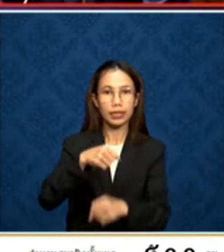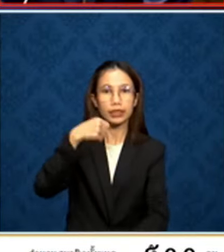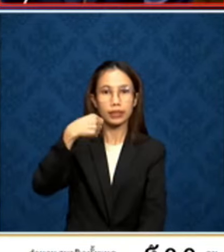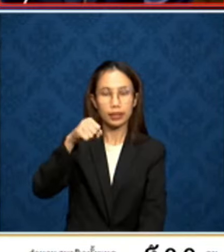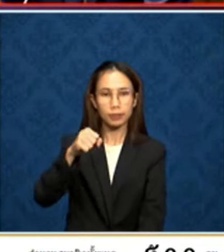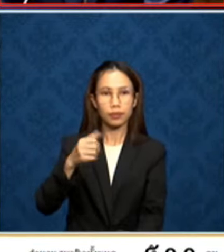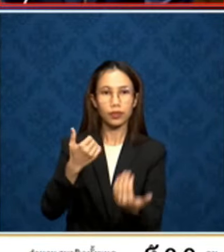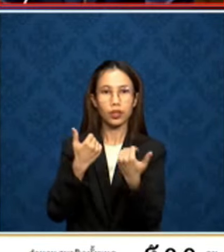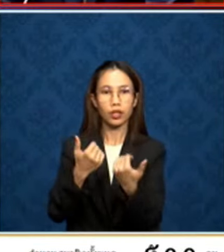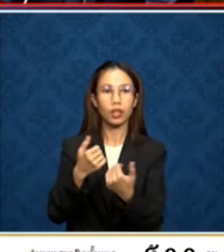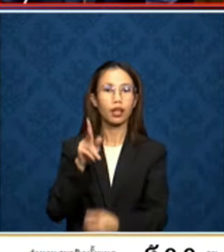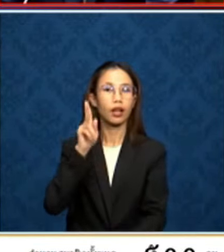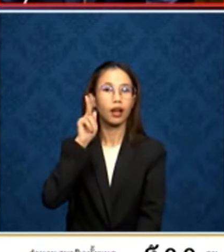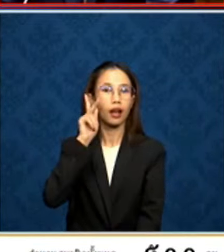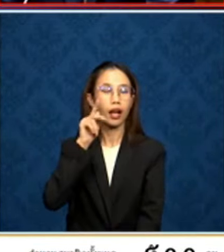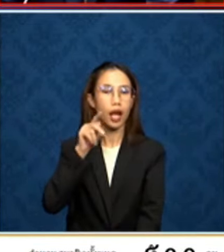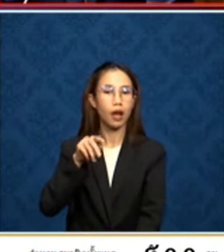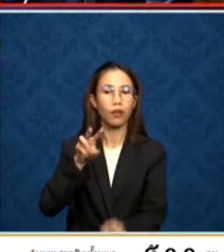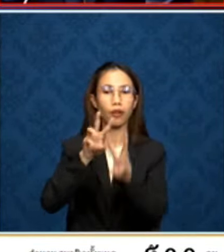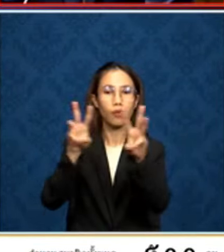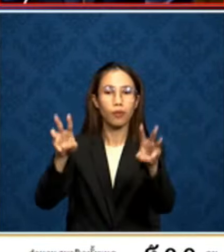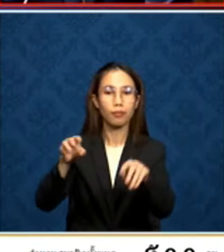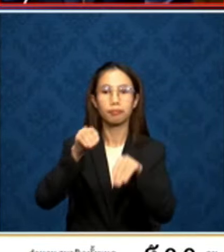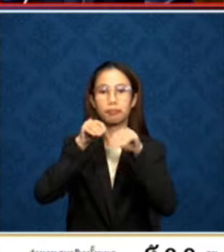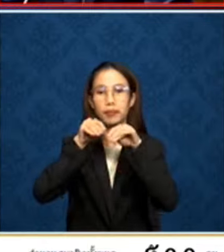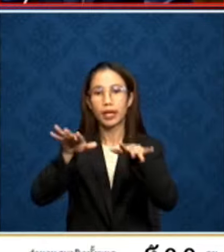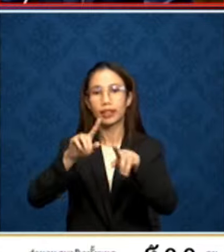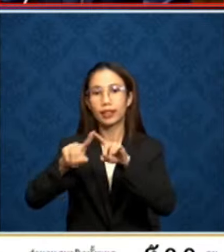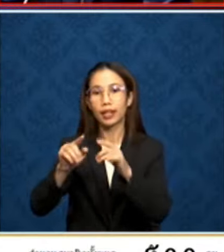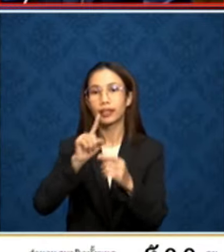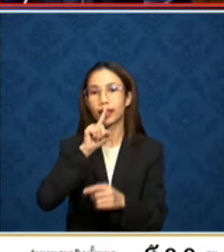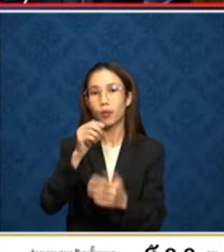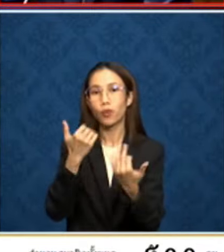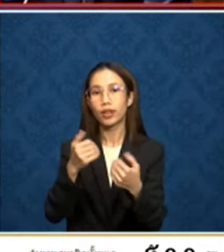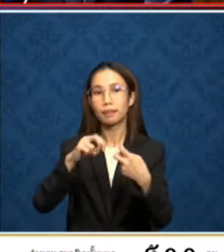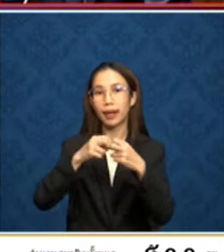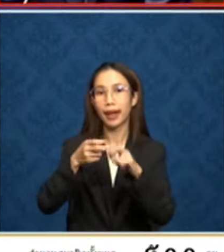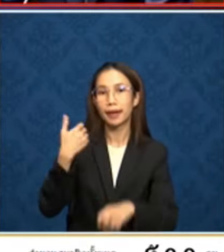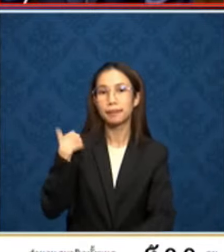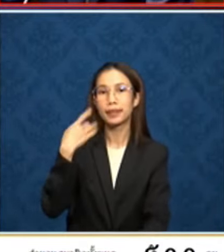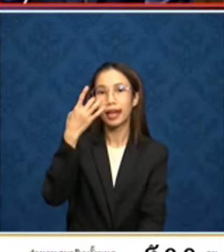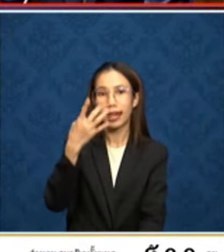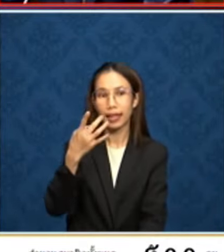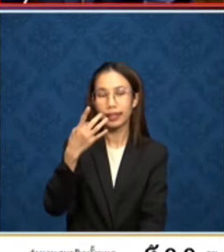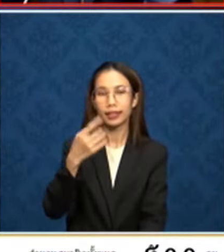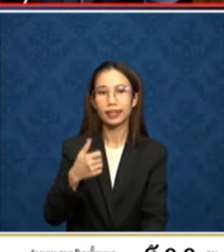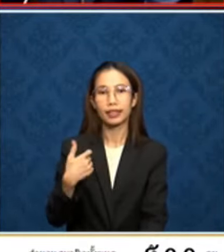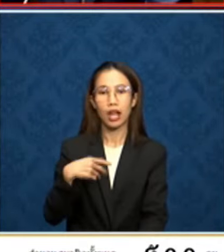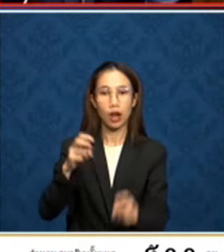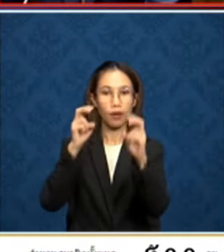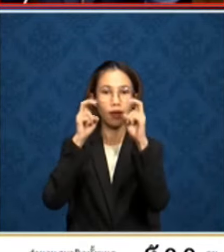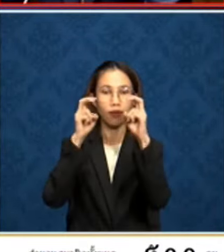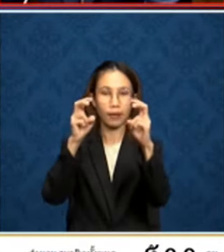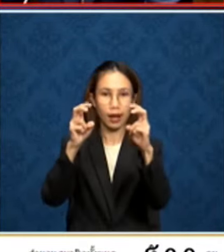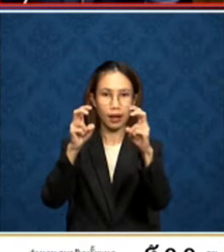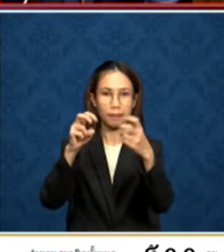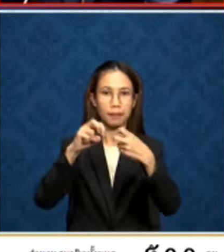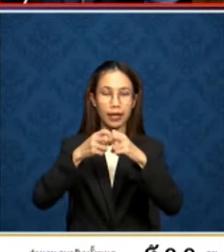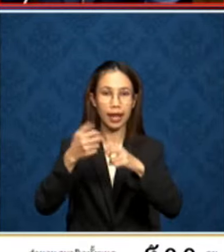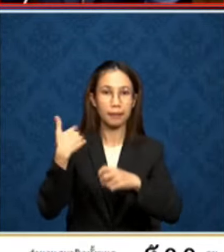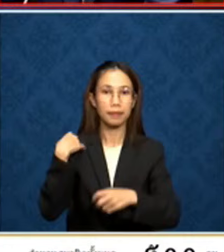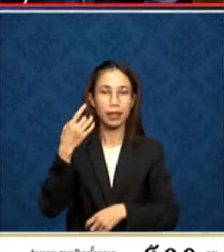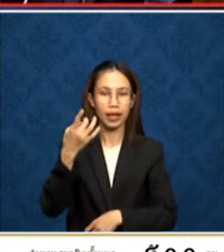โลกโซเชียลนะคะต่างสอบถามกันว่าวันนี้Airport Linkเป็นอะไรเราเรียกร้องให้ประชาชนมาใช้ขน